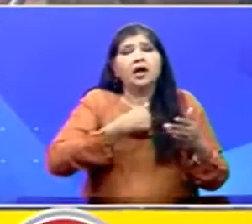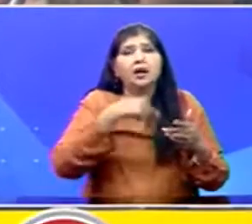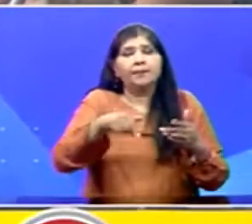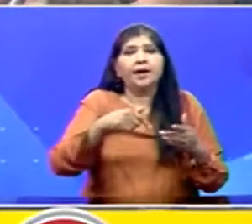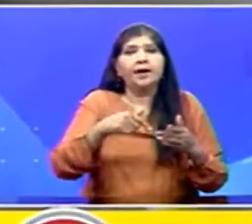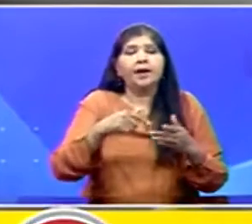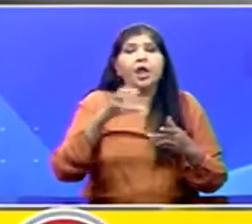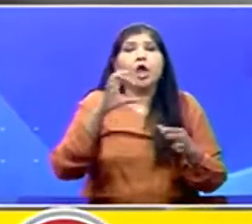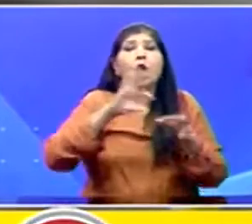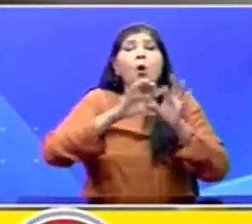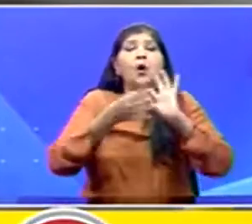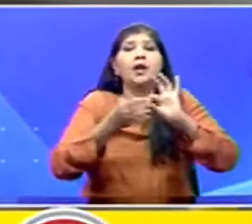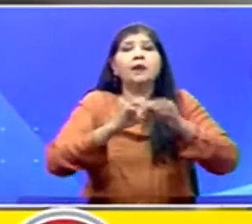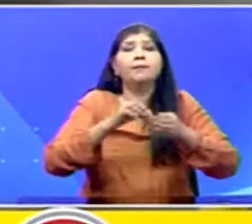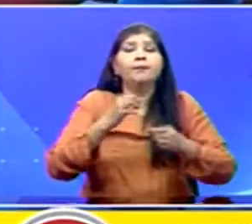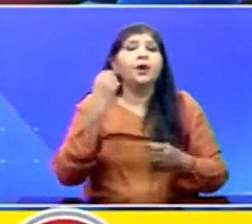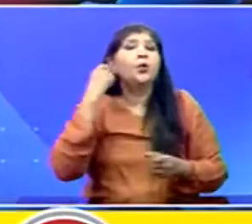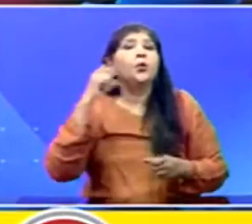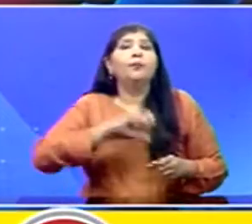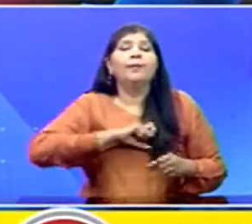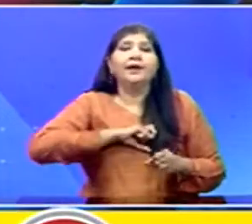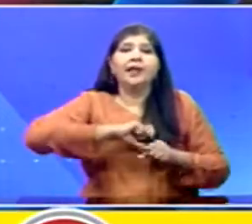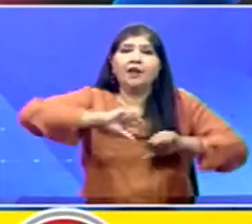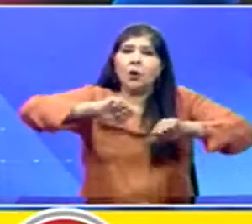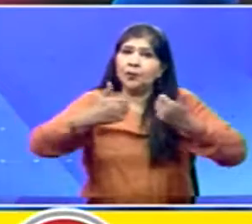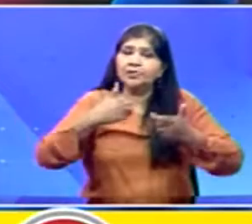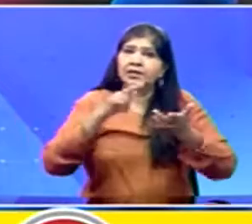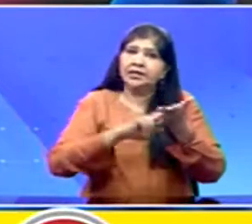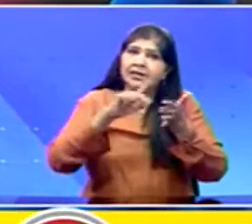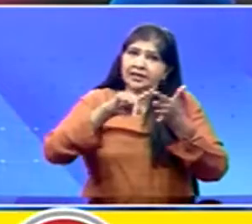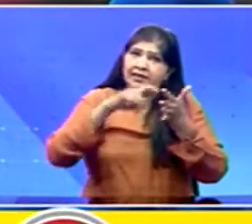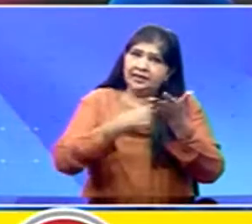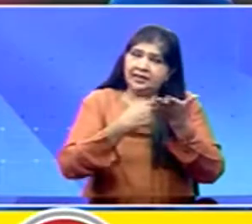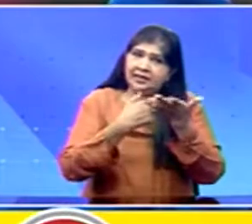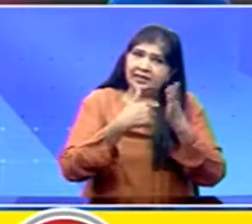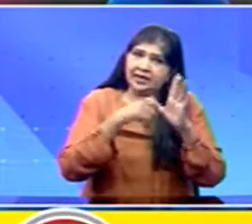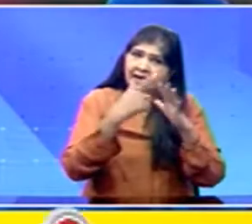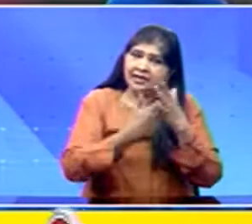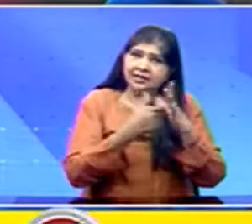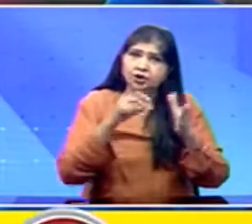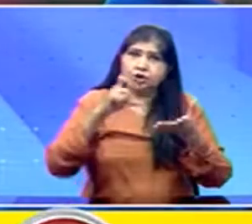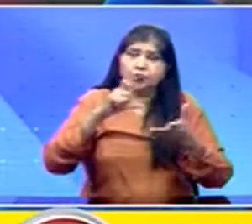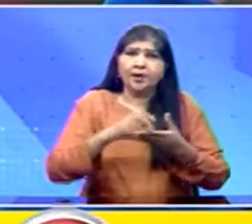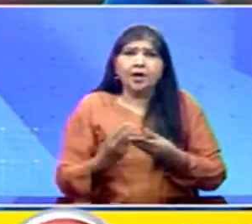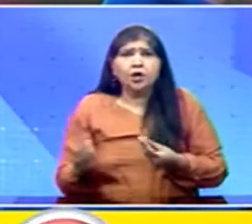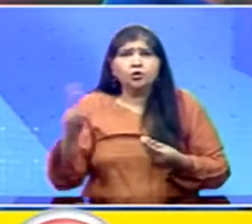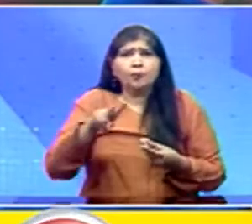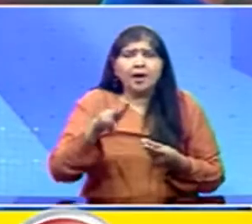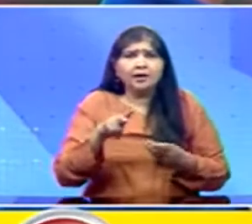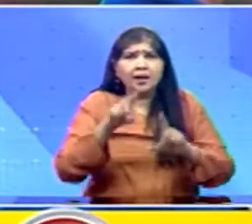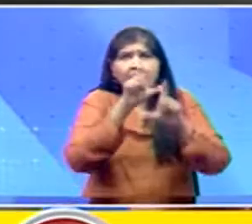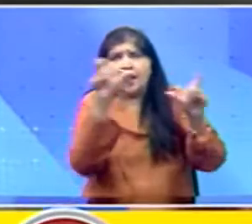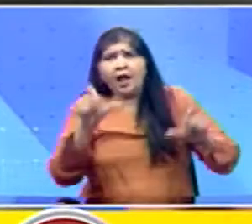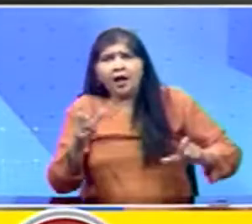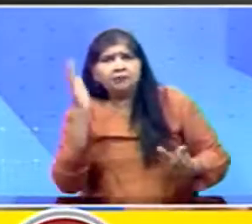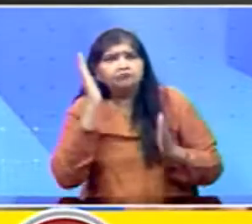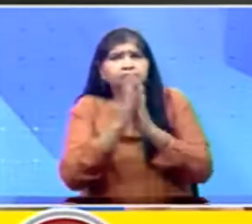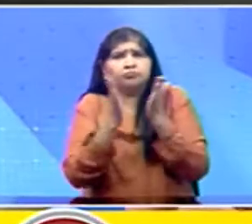अलम्पिक गोल्ड मेडल विजेता निरज चोपड़ा फिर से सुर्खियों में चाहे रहे